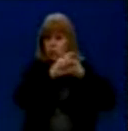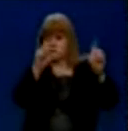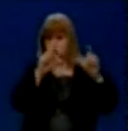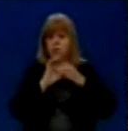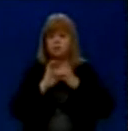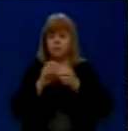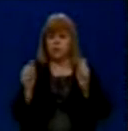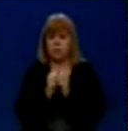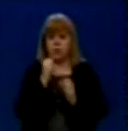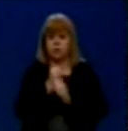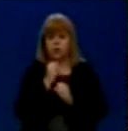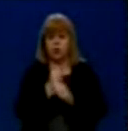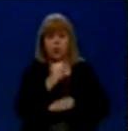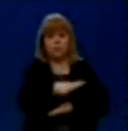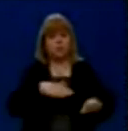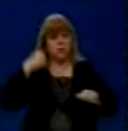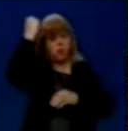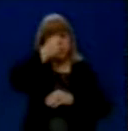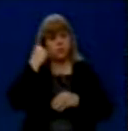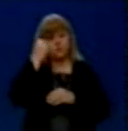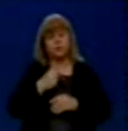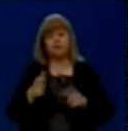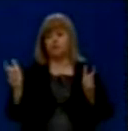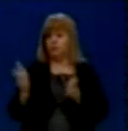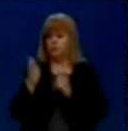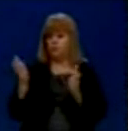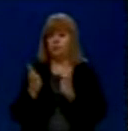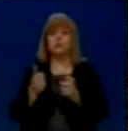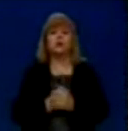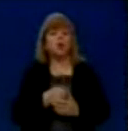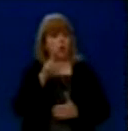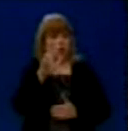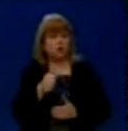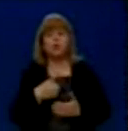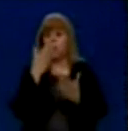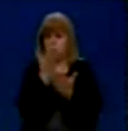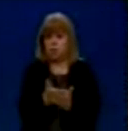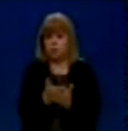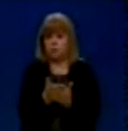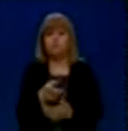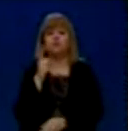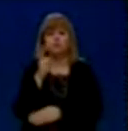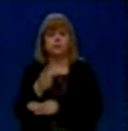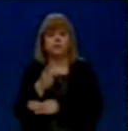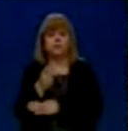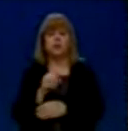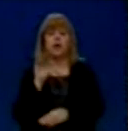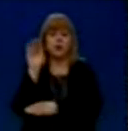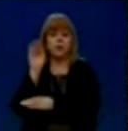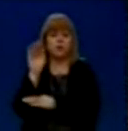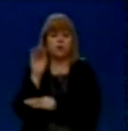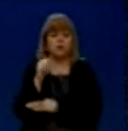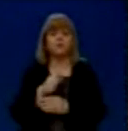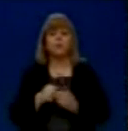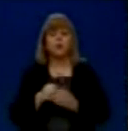Institucionalizimi i bashkëpunimit ndërmjet Kuvendit Kosovës dhe shoqërisë civile është rekomanduar gjithashtu edhe nga raporti i